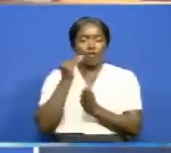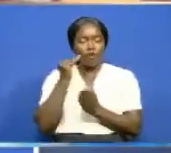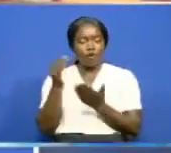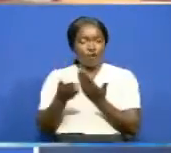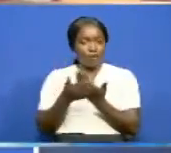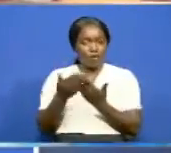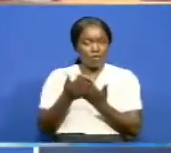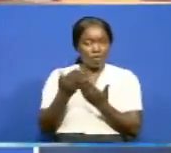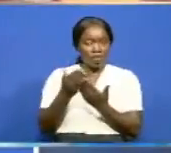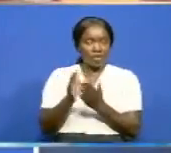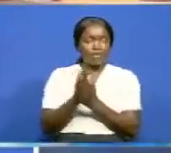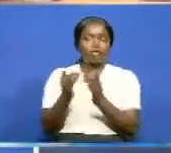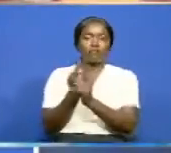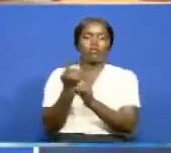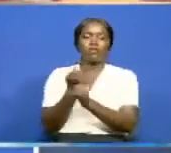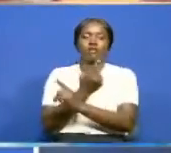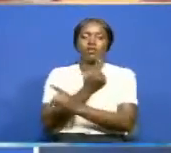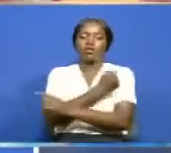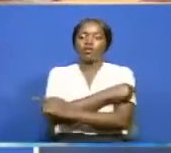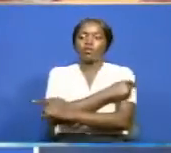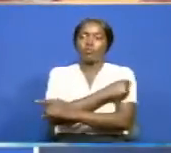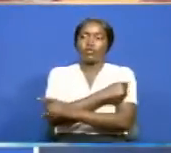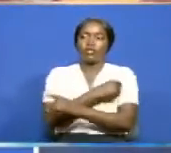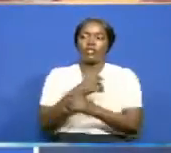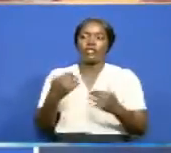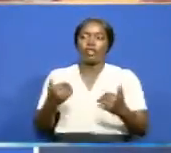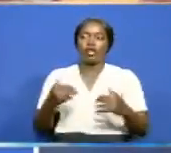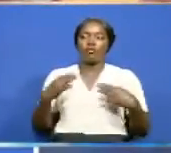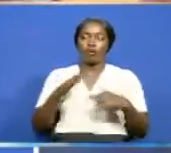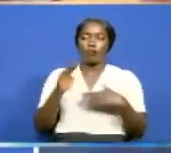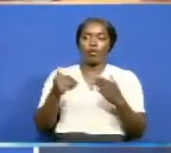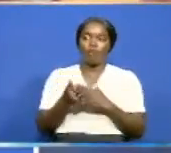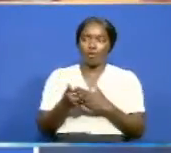kutoka hospitali mbalimbali na kufikisha idadi ya waliopona kuwa